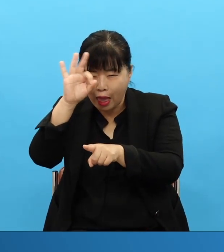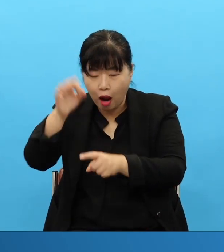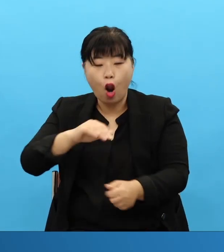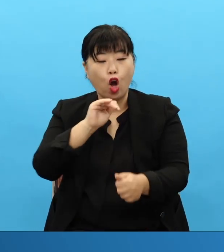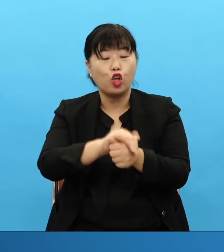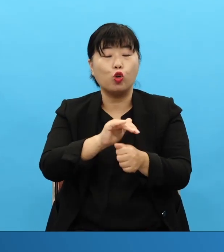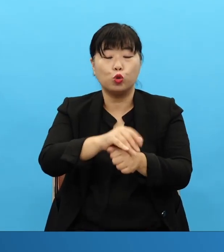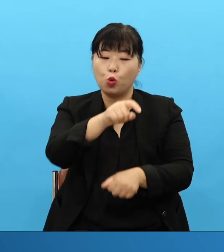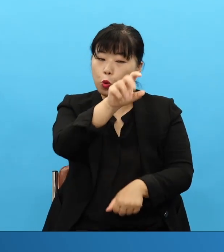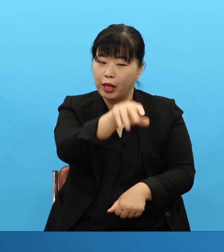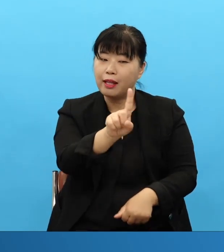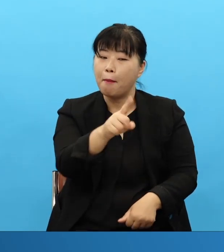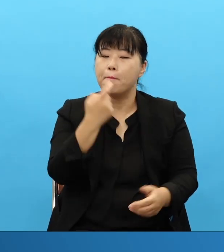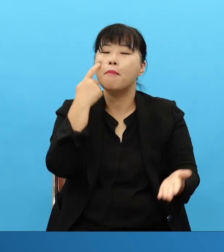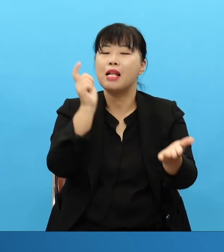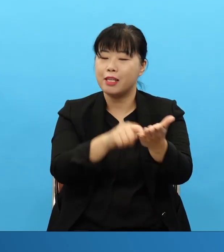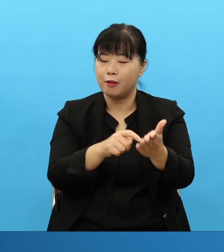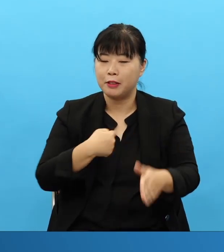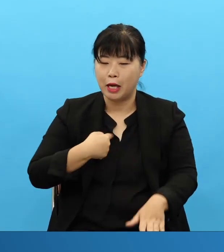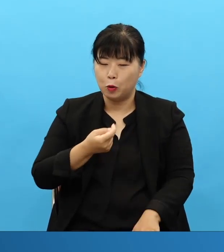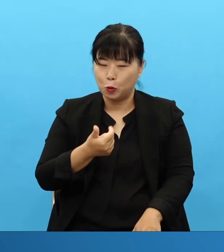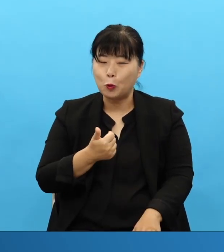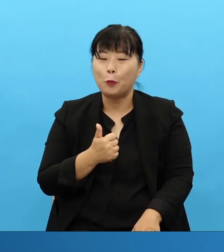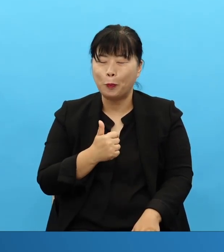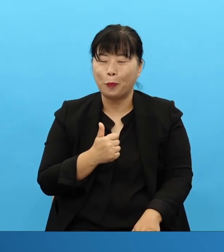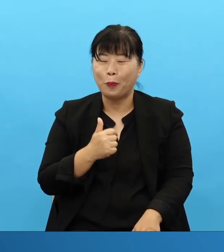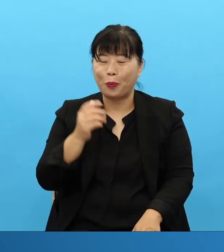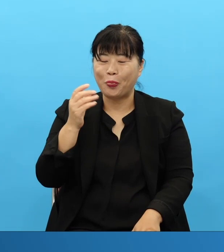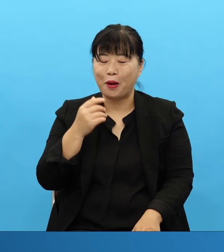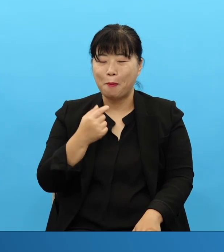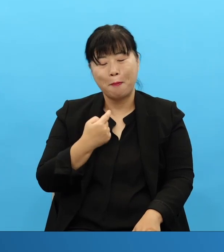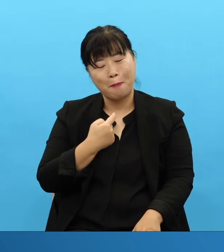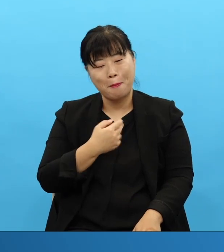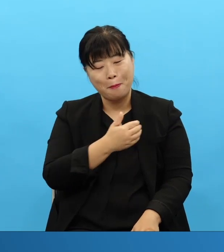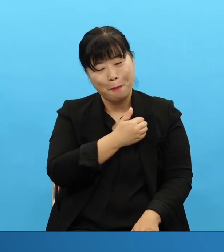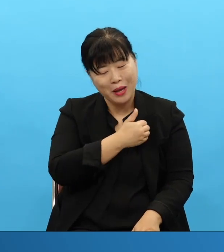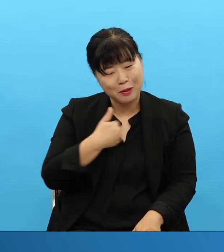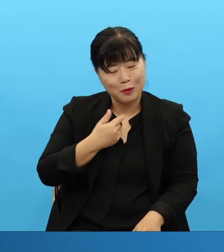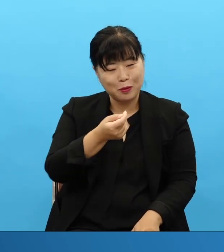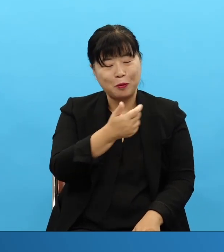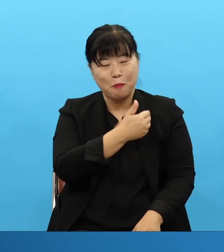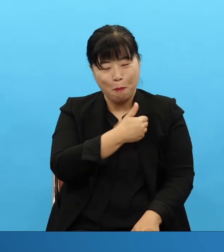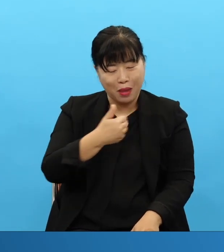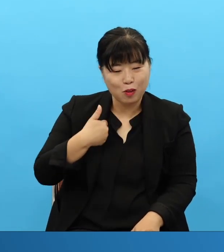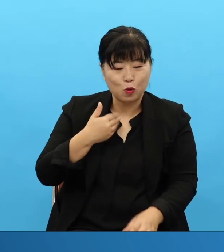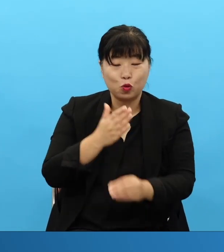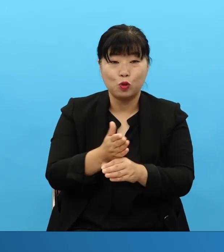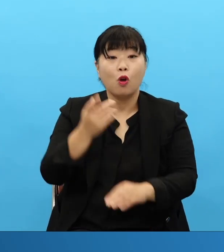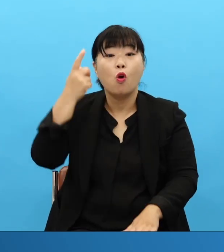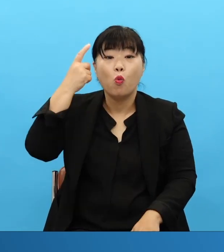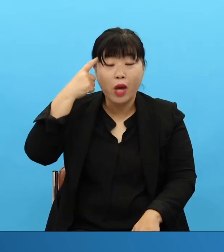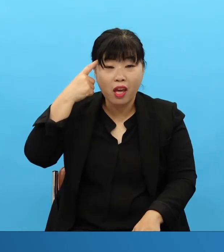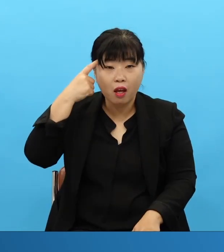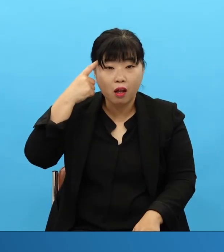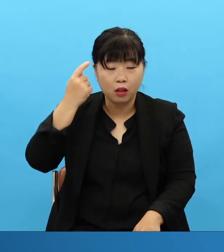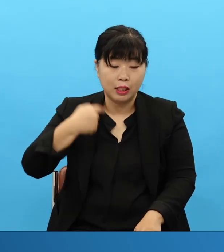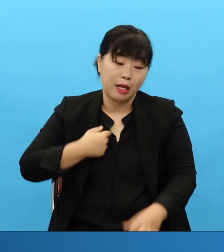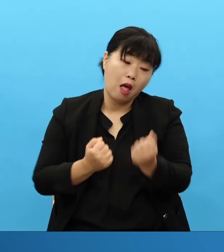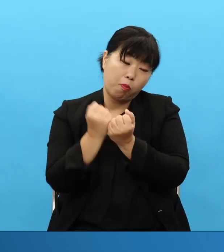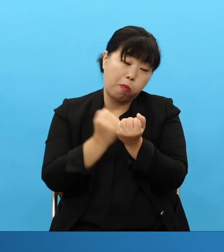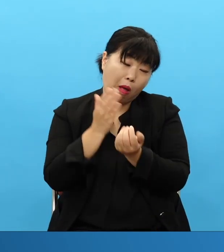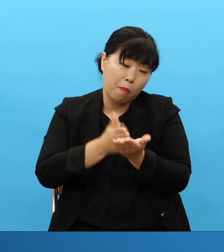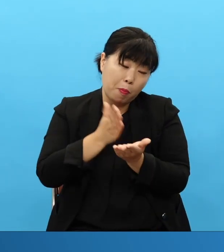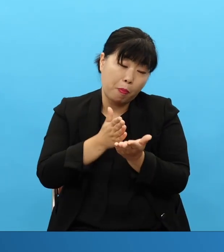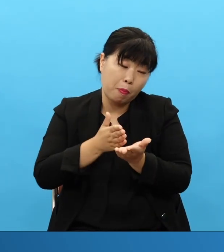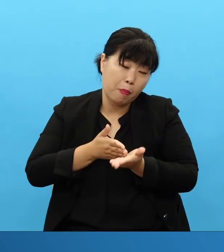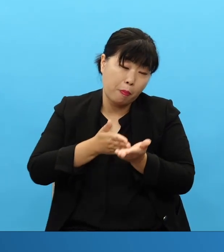And I think I've got some hope with this person. 제가 이 말을 왜 하느냐? Why am I saying this? 죽어도 생각 안 바뀌어. Because people do not 물론 change their 그래서 thinking at 결론적으로 all. 내